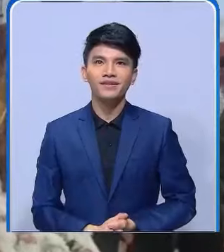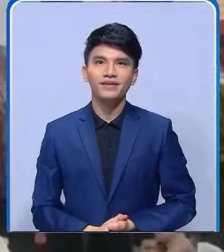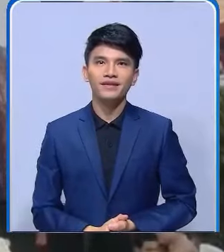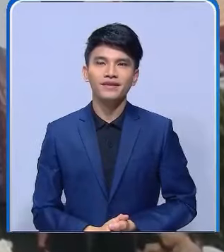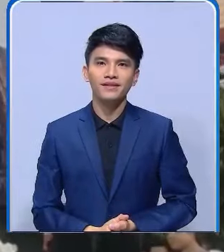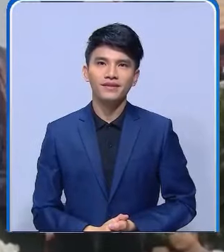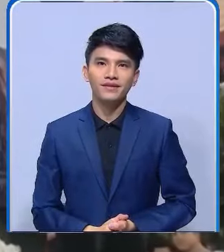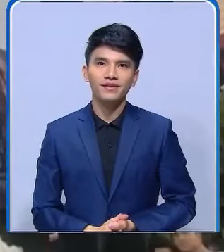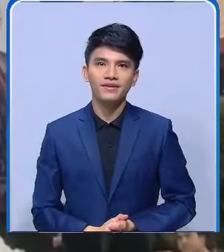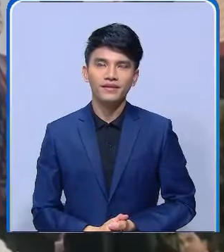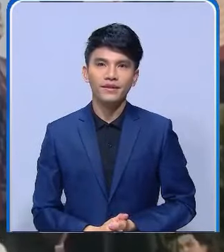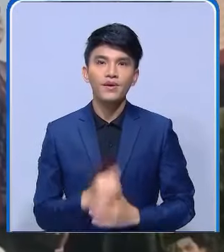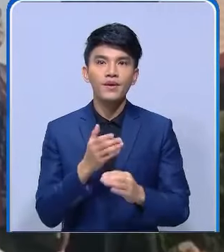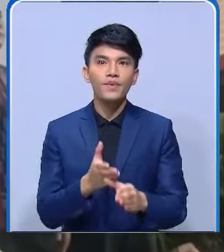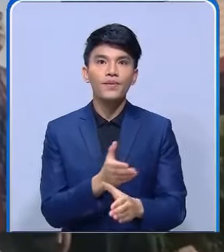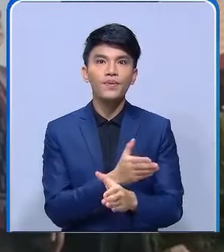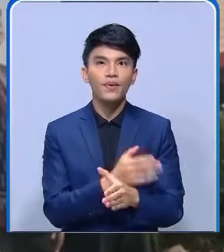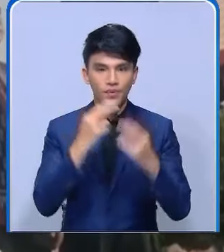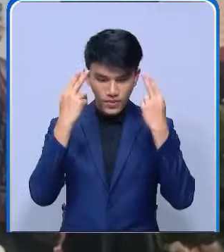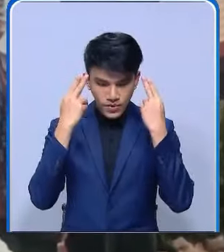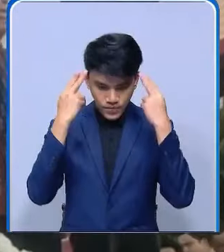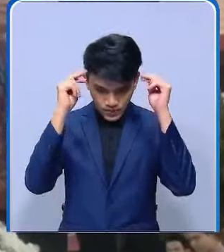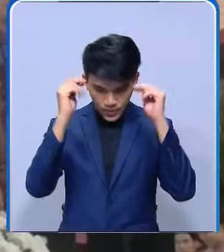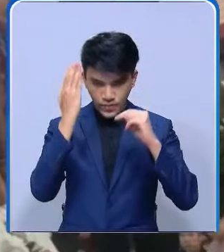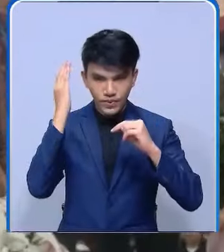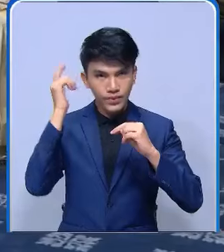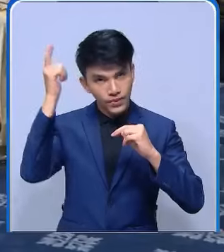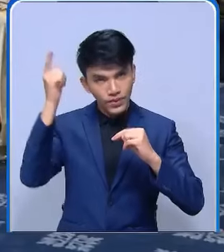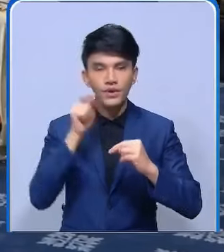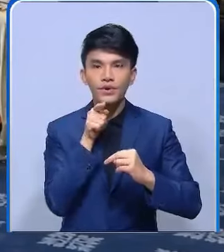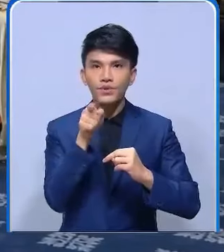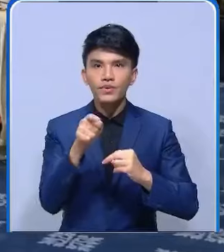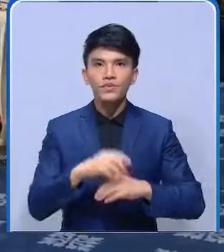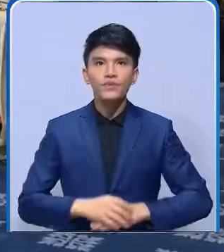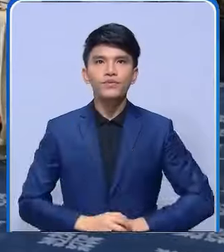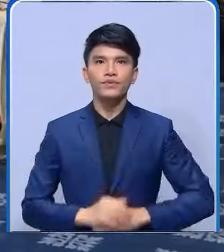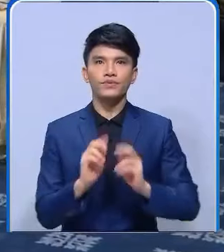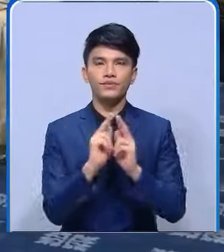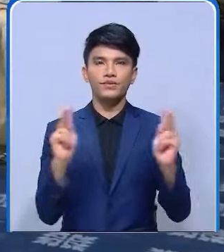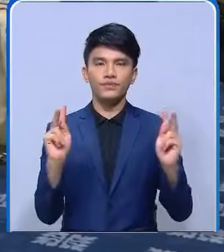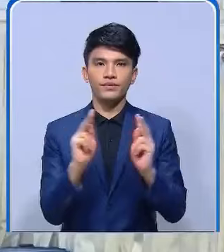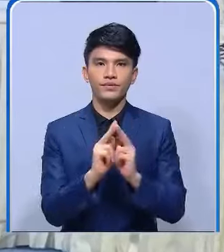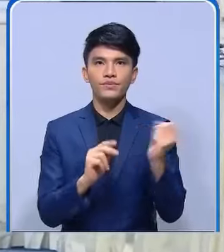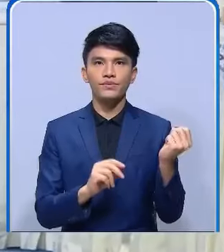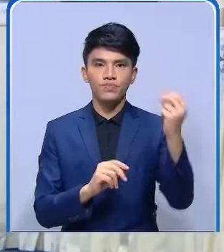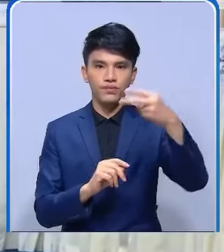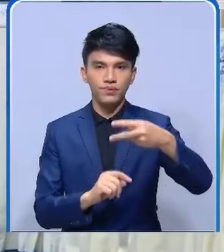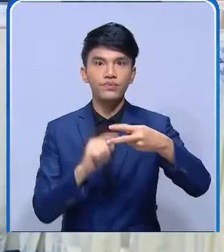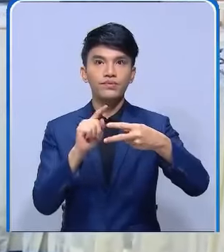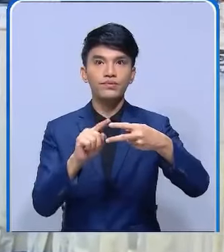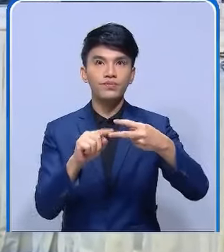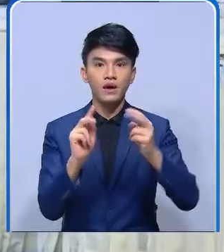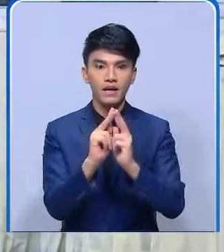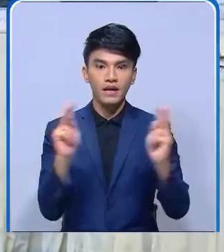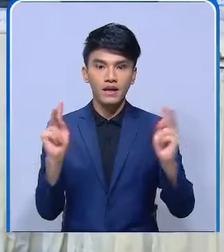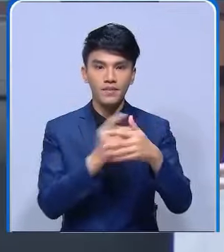นี่ค่ะก่อนหน้านี้นะคะคุณผู้ชมนายกรัฐมนตรีท่านก็ลงนามคำสั่งแต่งตั้งคณะกรรมการ2ฉบับฉบับแรกคือคณะกรรมการยุทธ